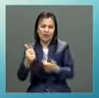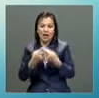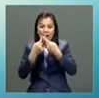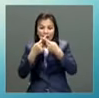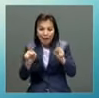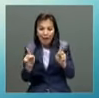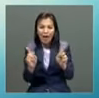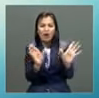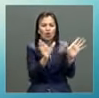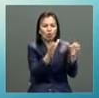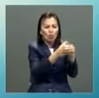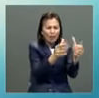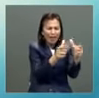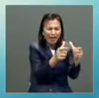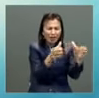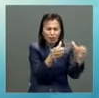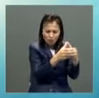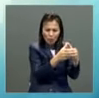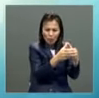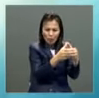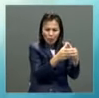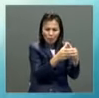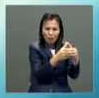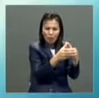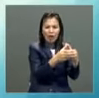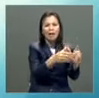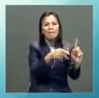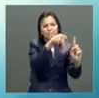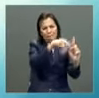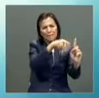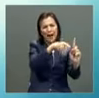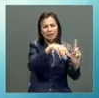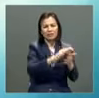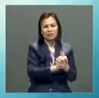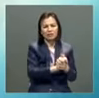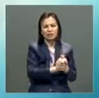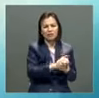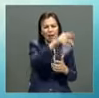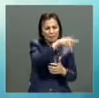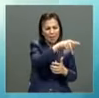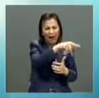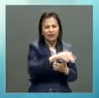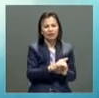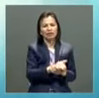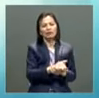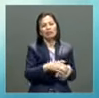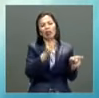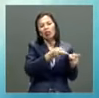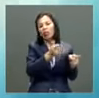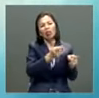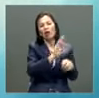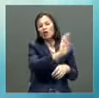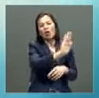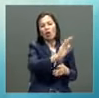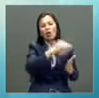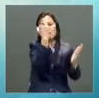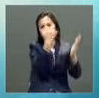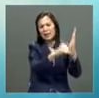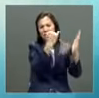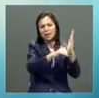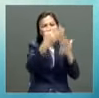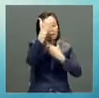ต่ก็มีกลุ่มคนเหล่านี้รวมๆแล้วก็เป็นหลักพันเนี่ยนะครับยังทำเรื่องของความผิดอ